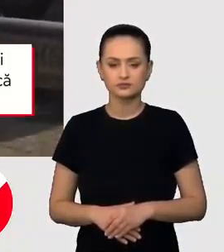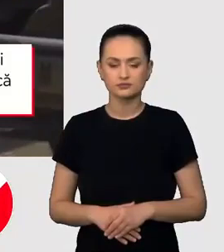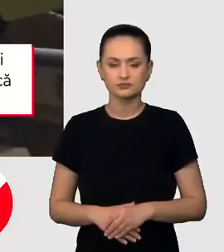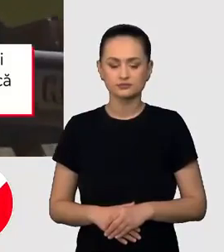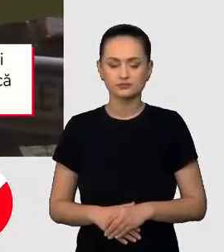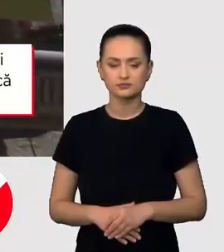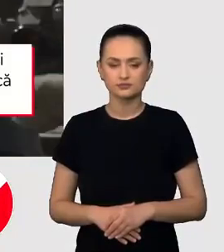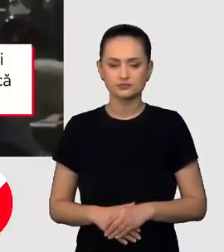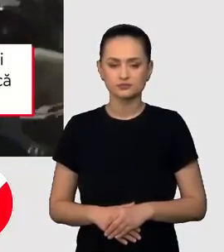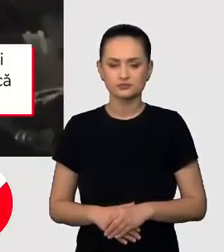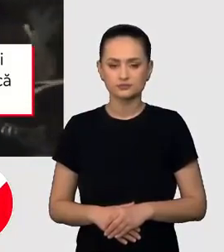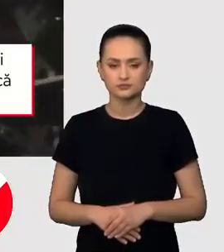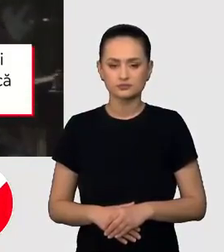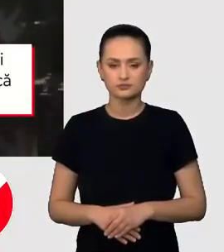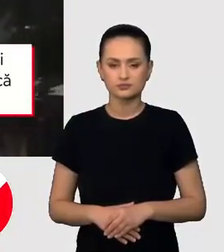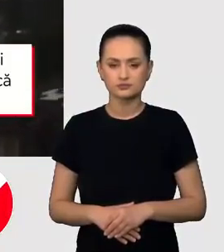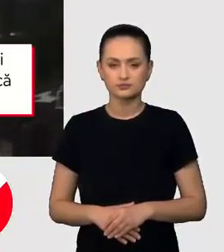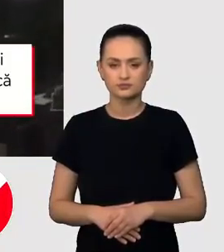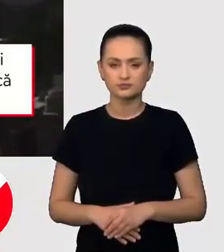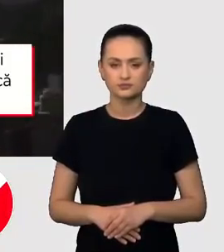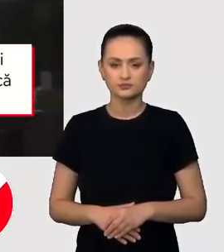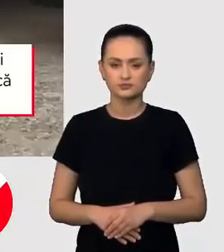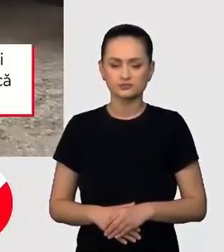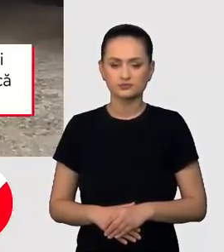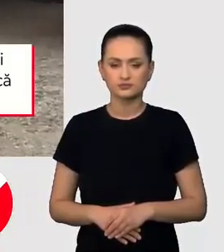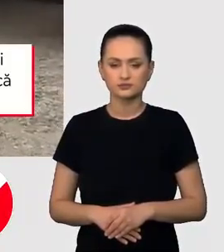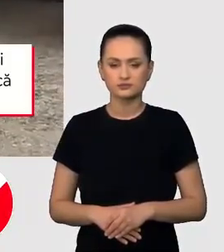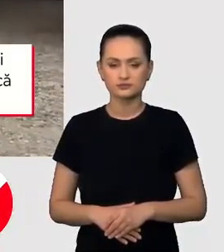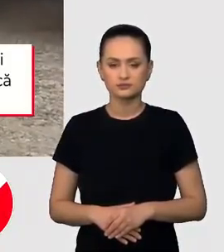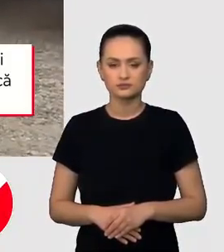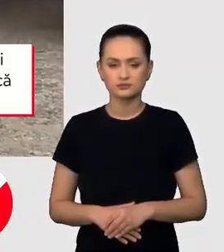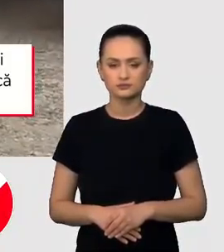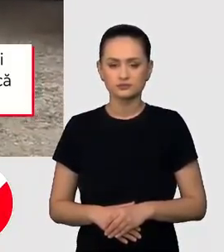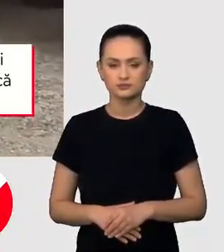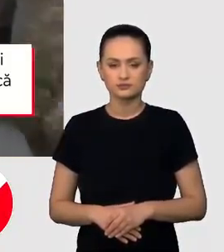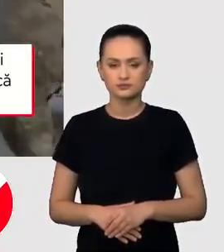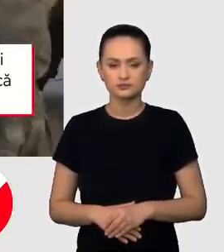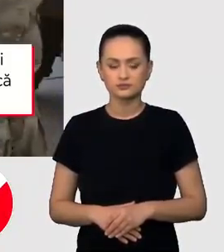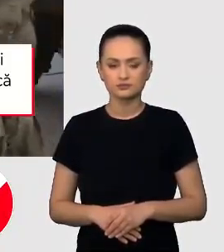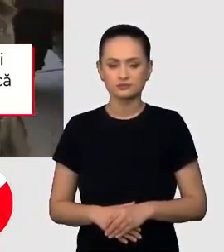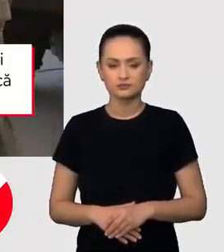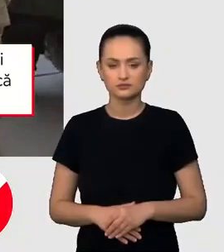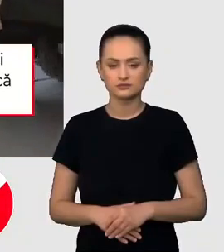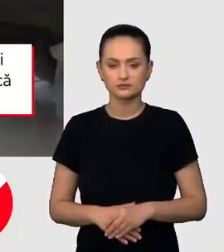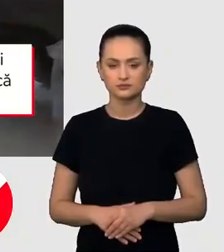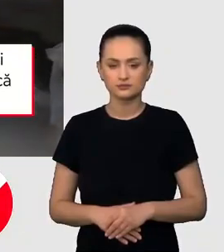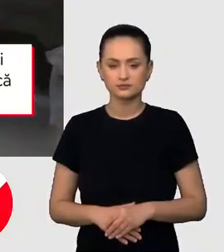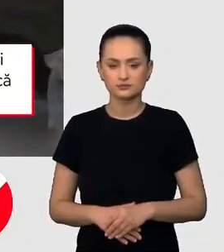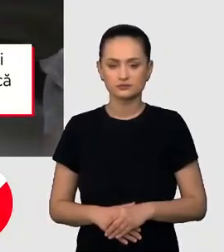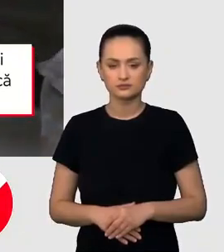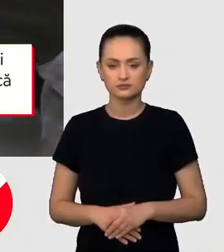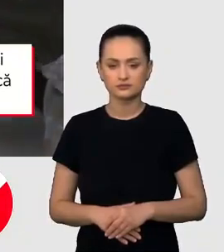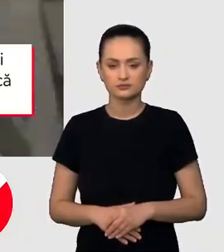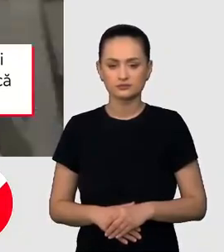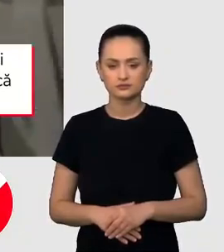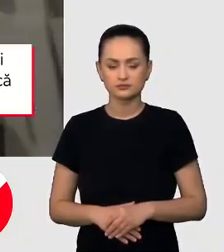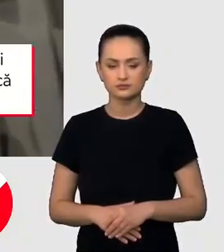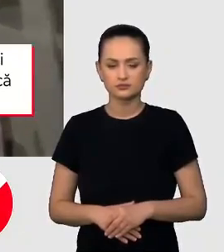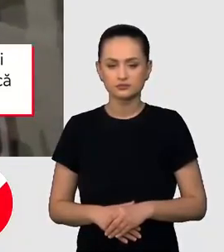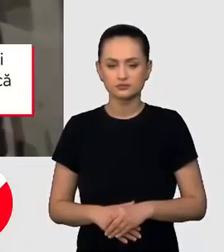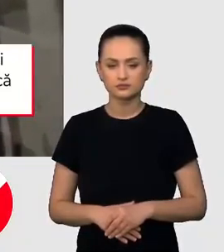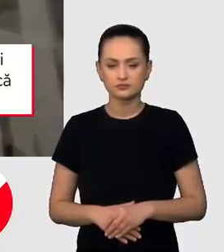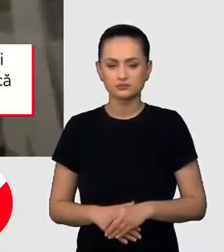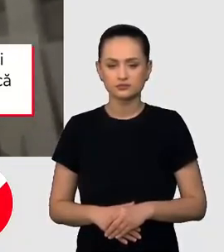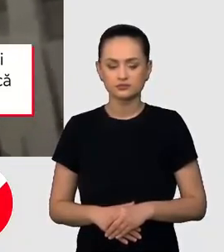de asta spun că nu e doar aderarea Finlandei, ci vorbim mai degrabă de o întreagă structură de securitate care se